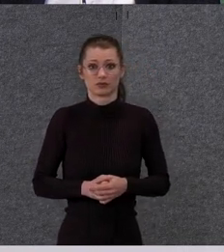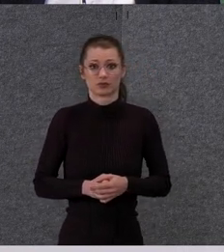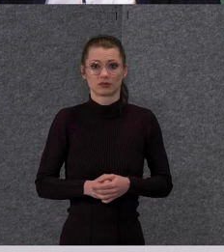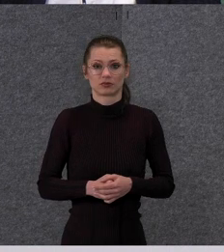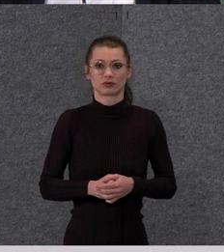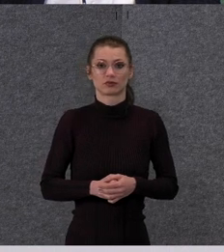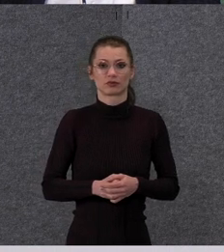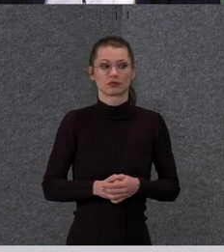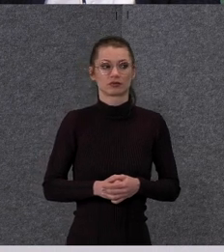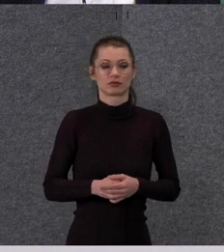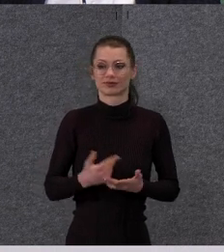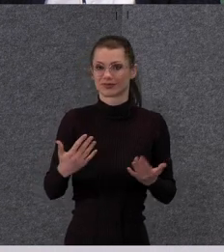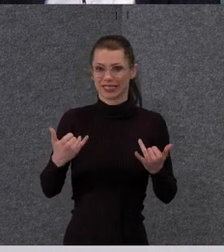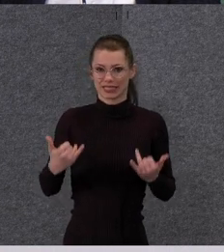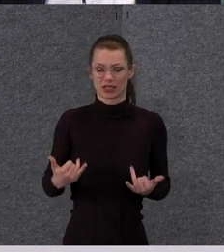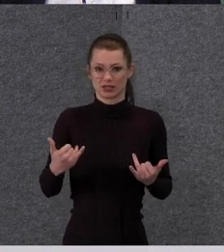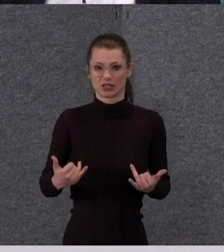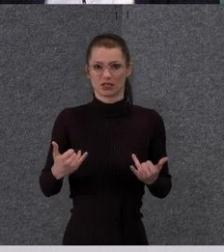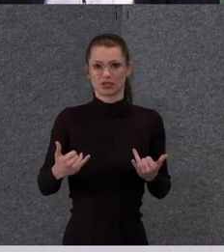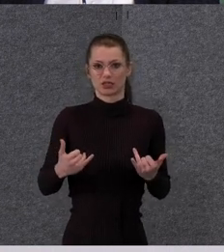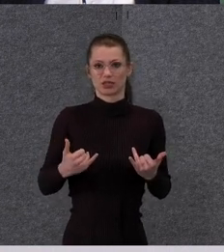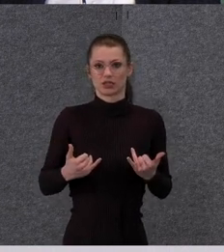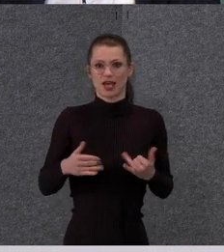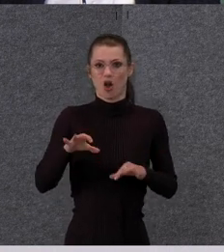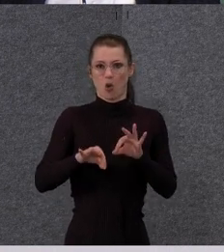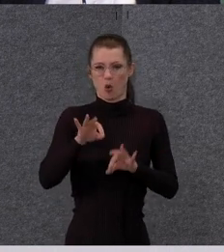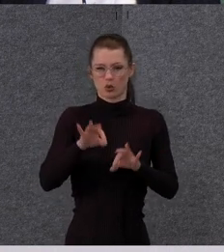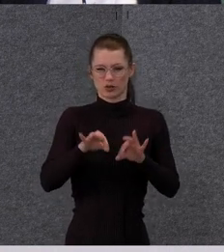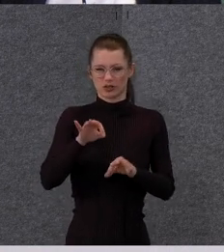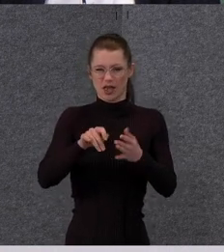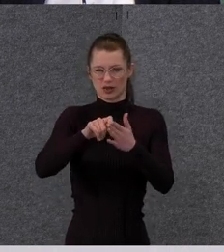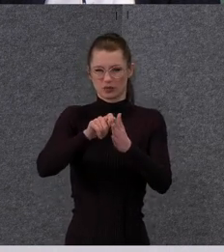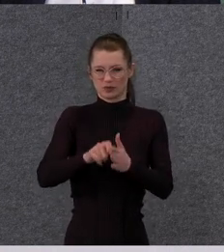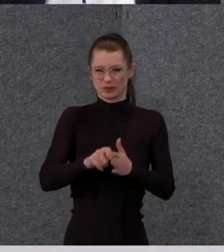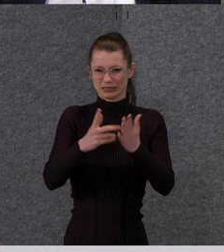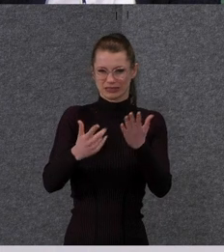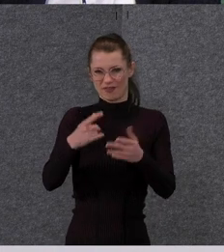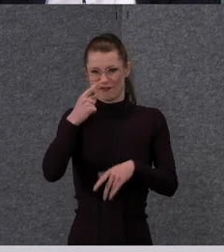Jetzt haben wir leider gerade einen Fehler im Lose-Tool,